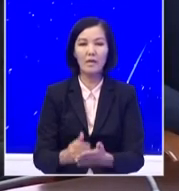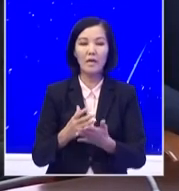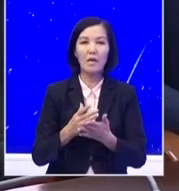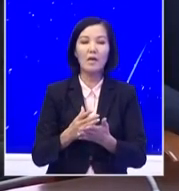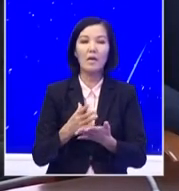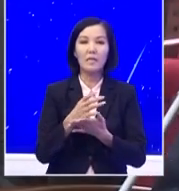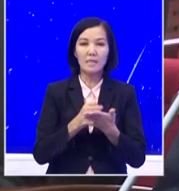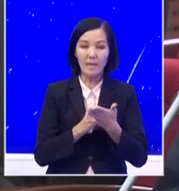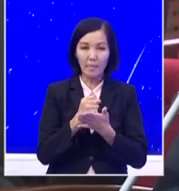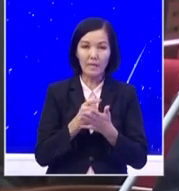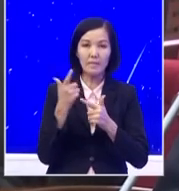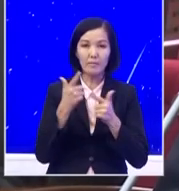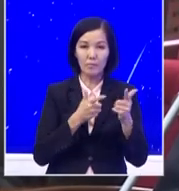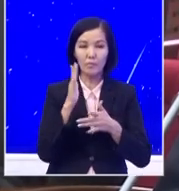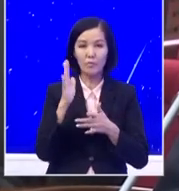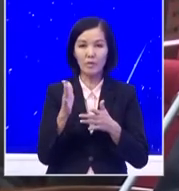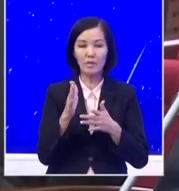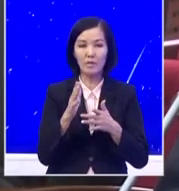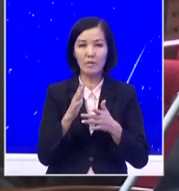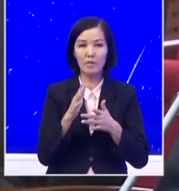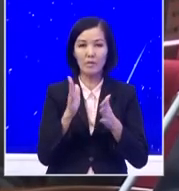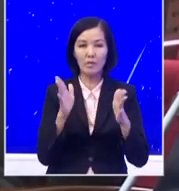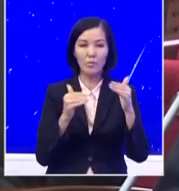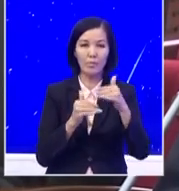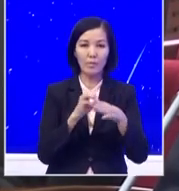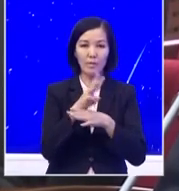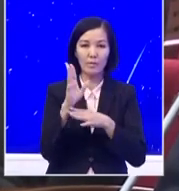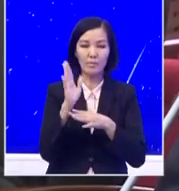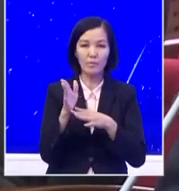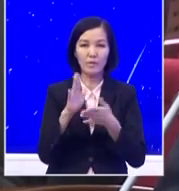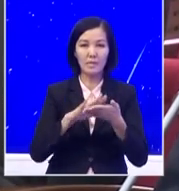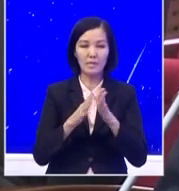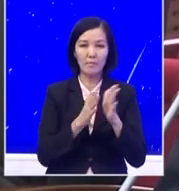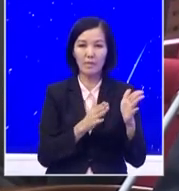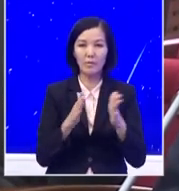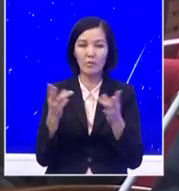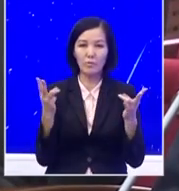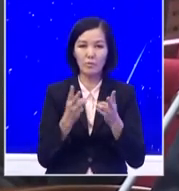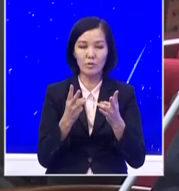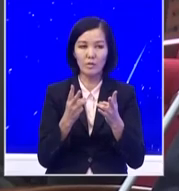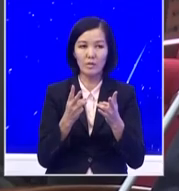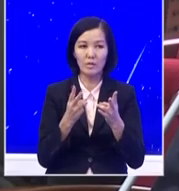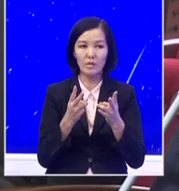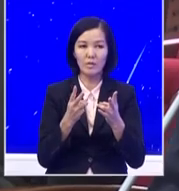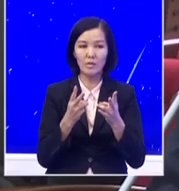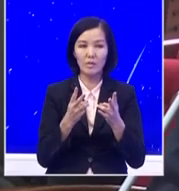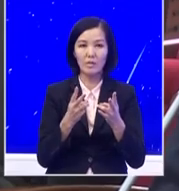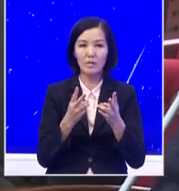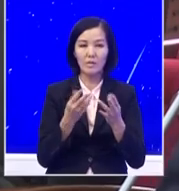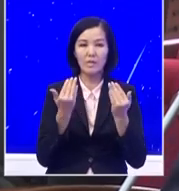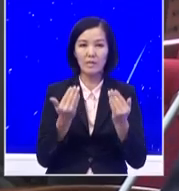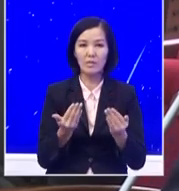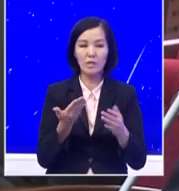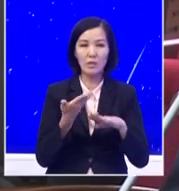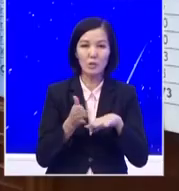то есть неснижаемый запас, мы будем по препаратам такую работу вести. Стабилизационный фонд. Стабфонду, я сказал, да. Они меморандуму немножко очень